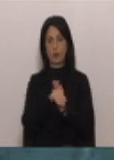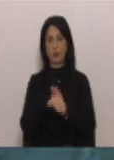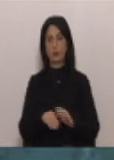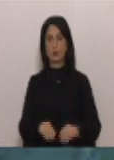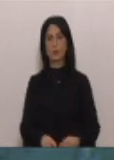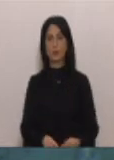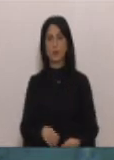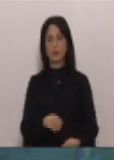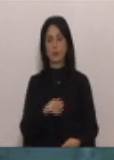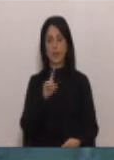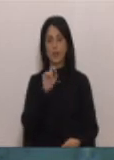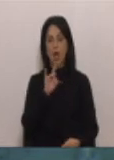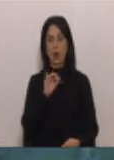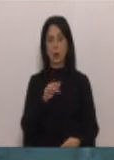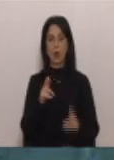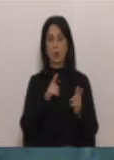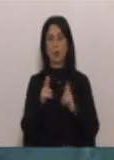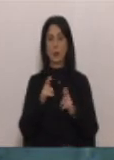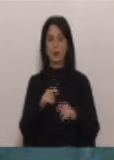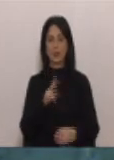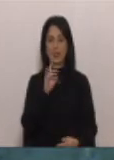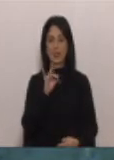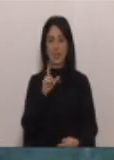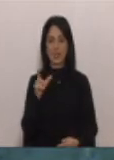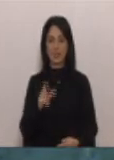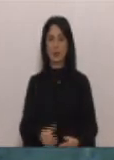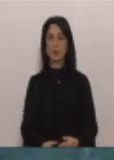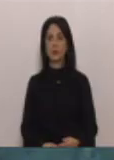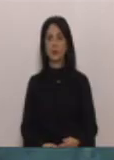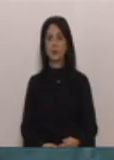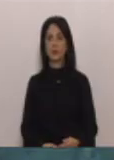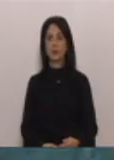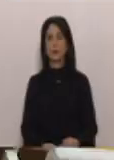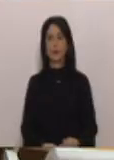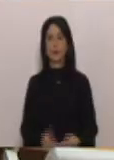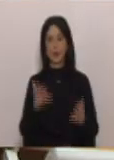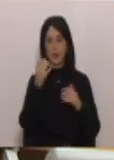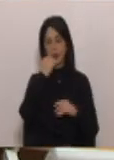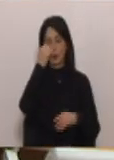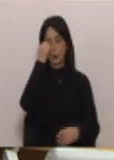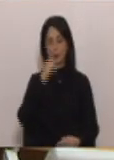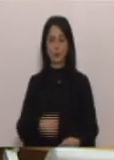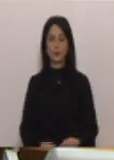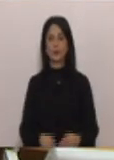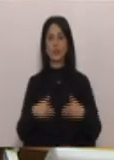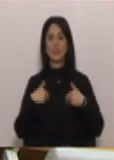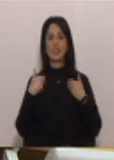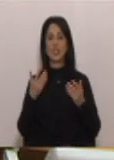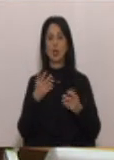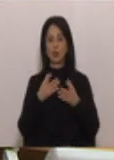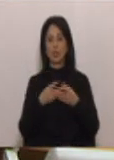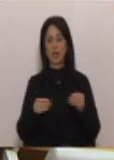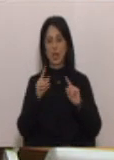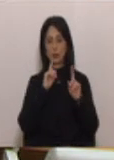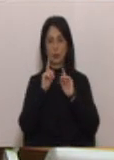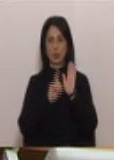ამ რეგლამენტში ბატონი ირაკლი ზარქოა მოემზადება ბატონი დავით კირკიტაძე. ერთელი დიდი მადლობა გილოცავთ ყველა საგაზაფხულო